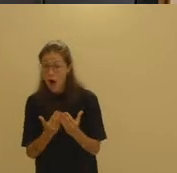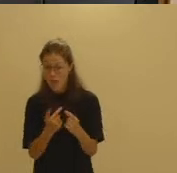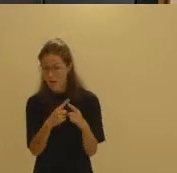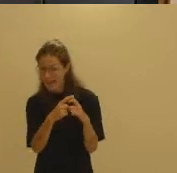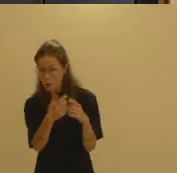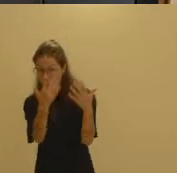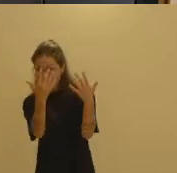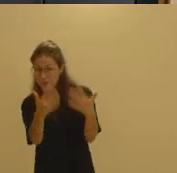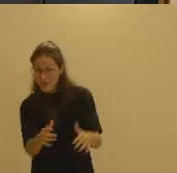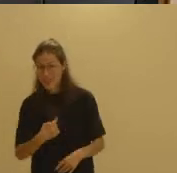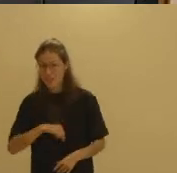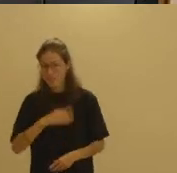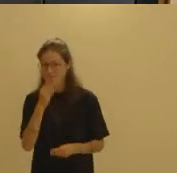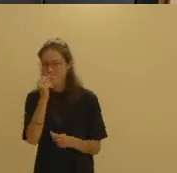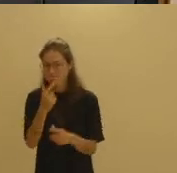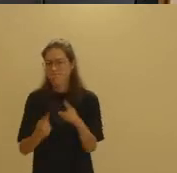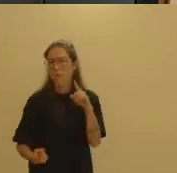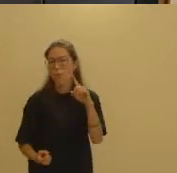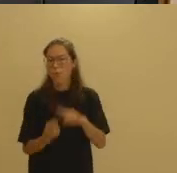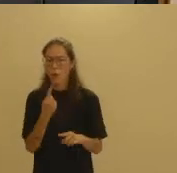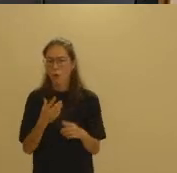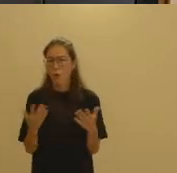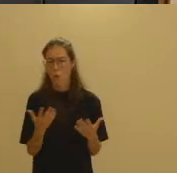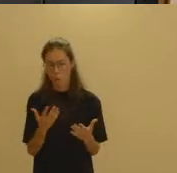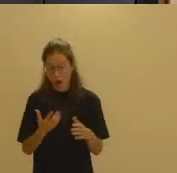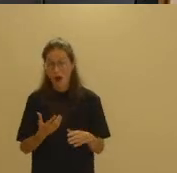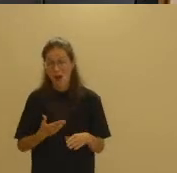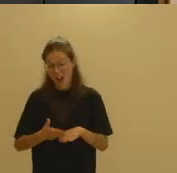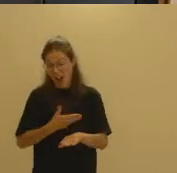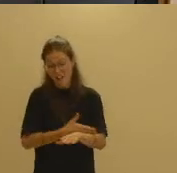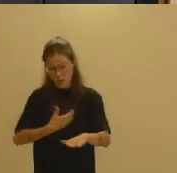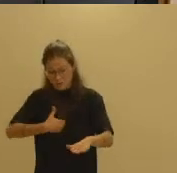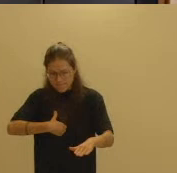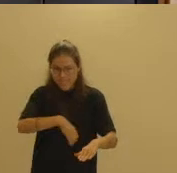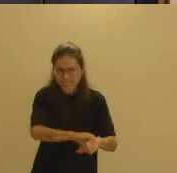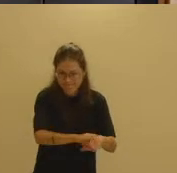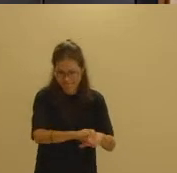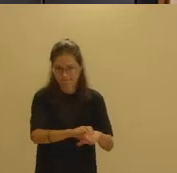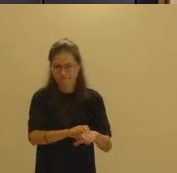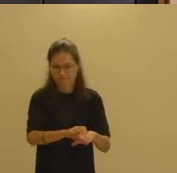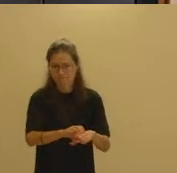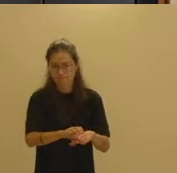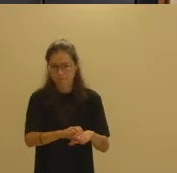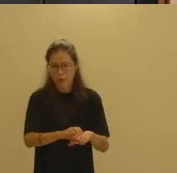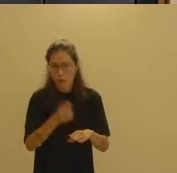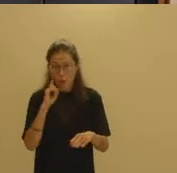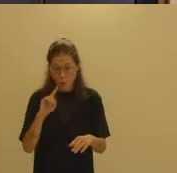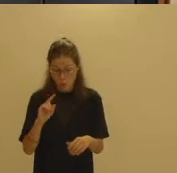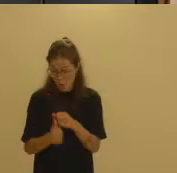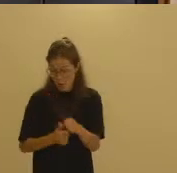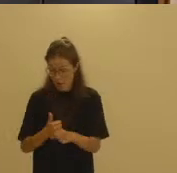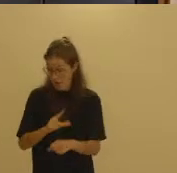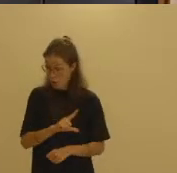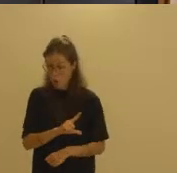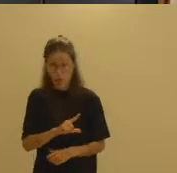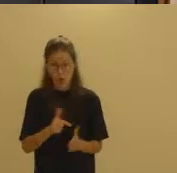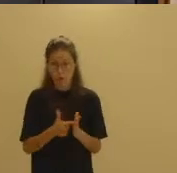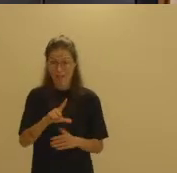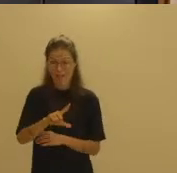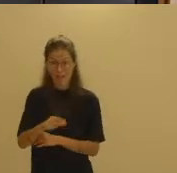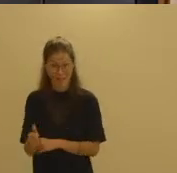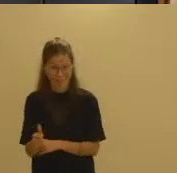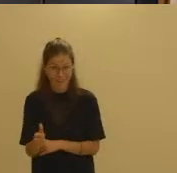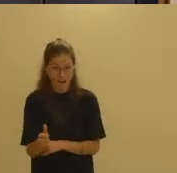apparaît opportun de verser une avance sur ce forfait scolaire 2021 correspondant